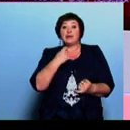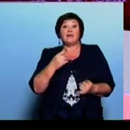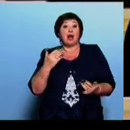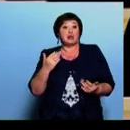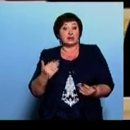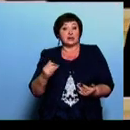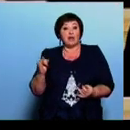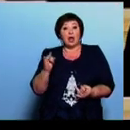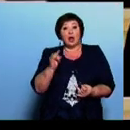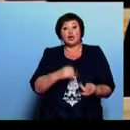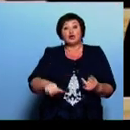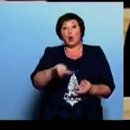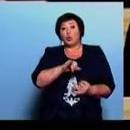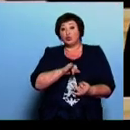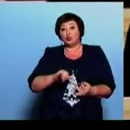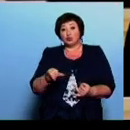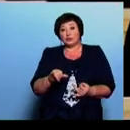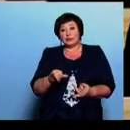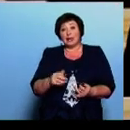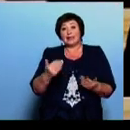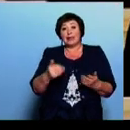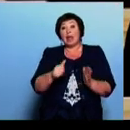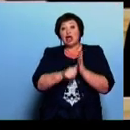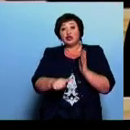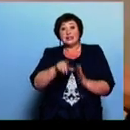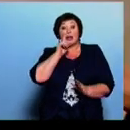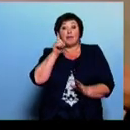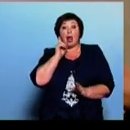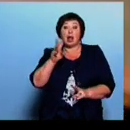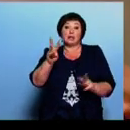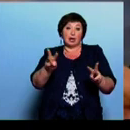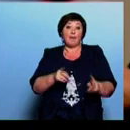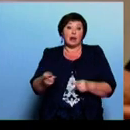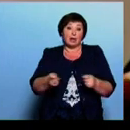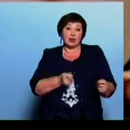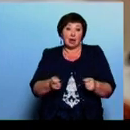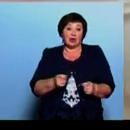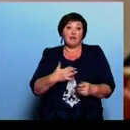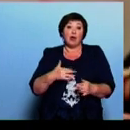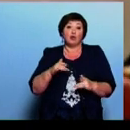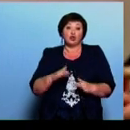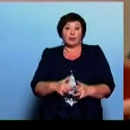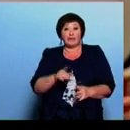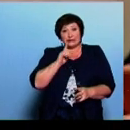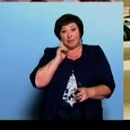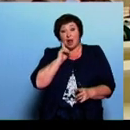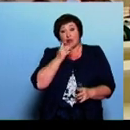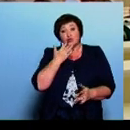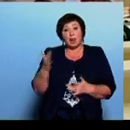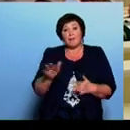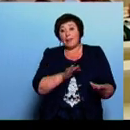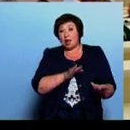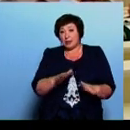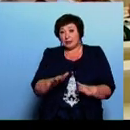парламента. Удмуртии 60 молодых законотворцев собираются уже во второй раз. На повестке дня идеи по